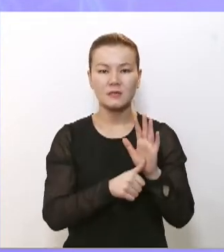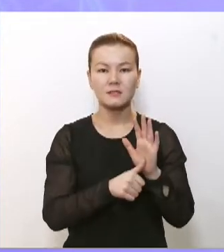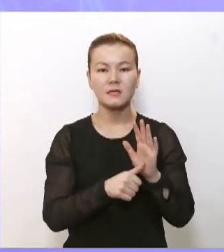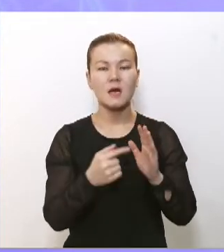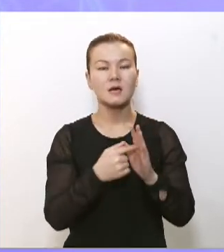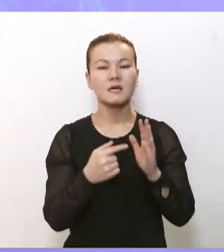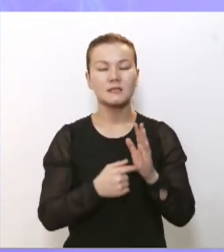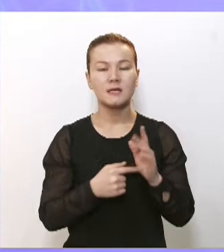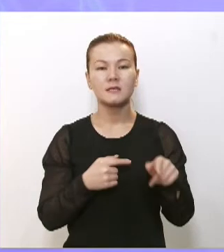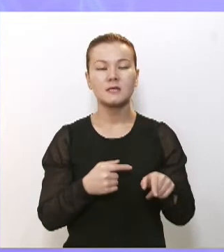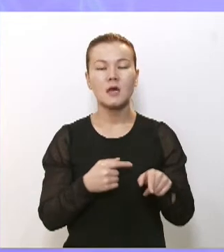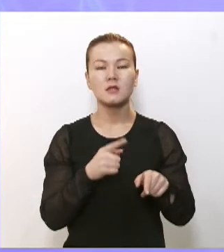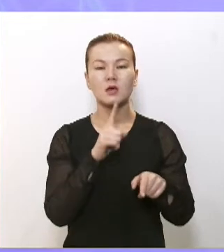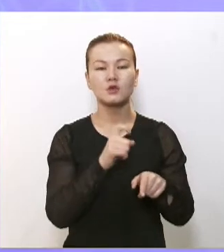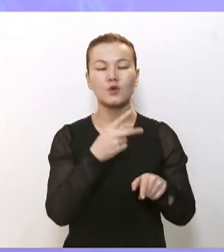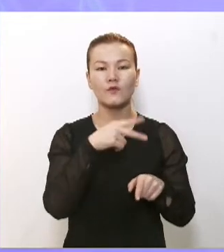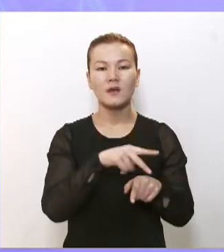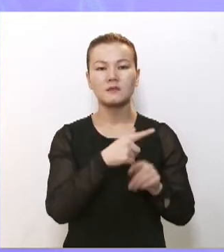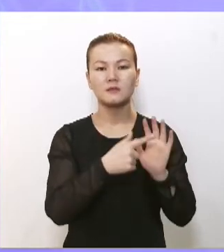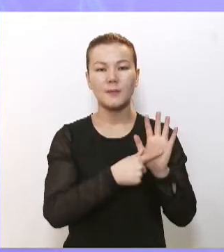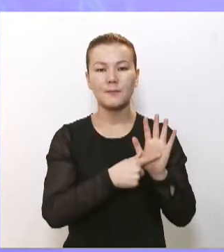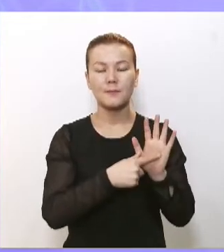на 127